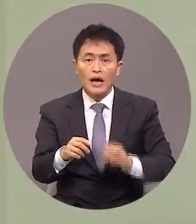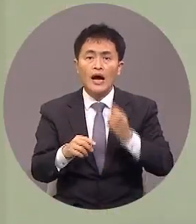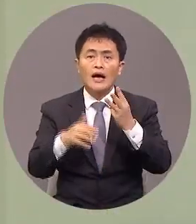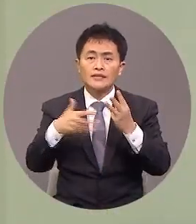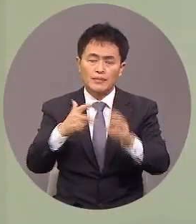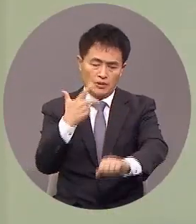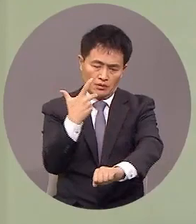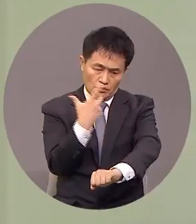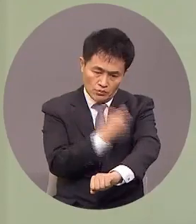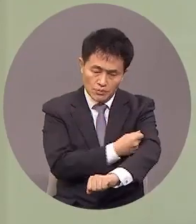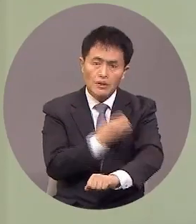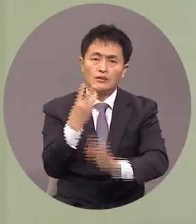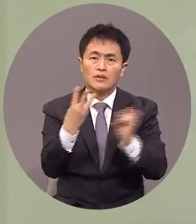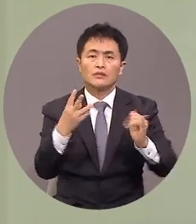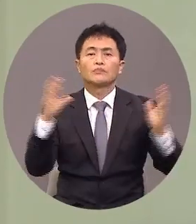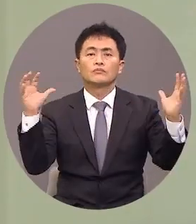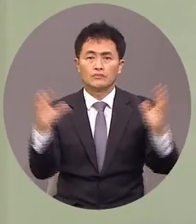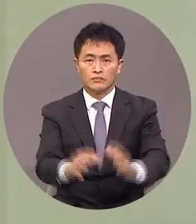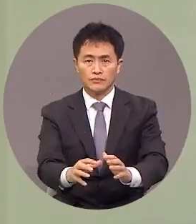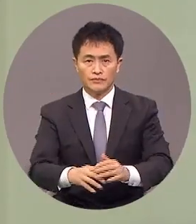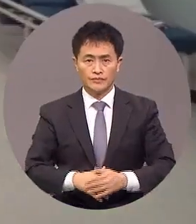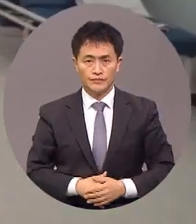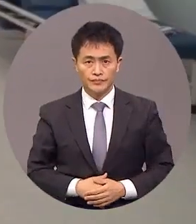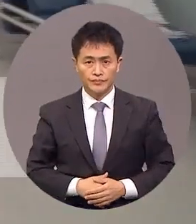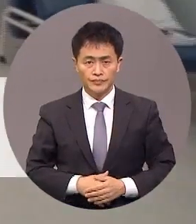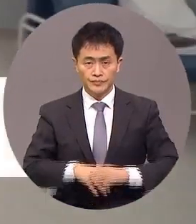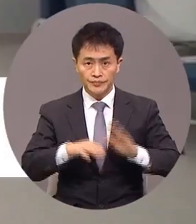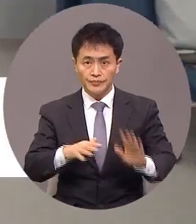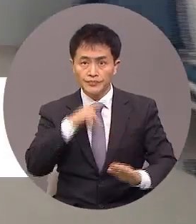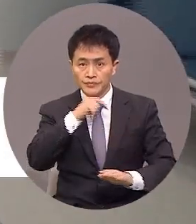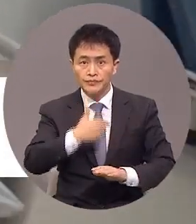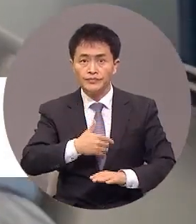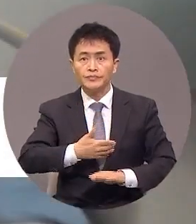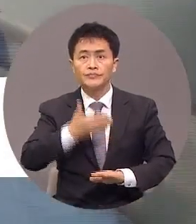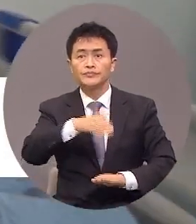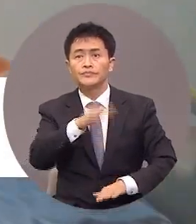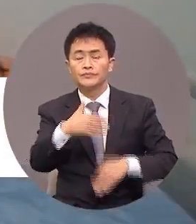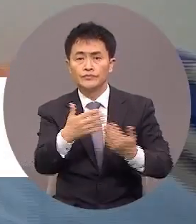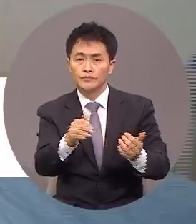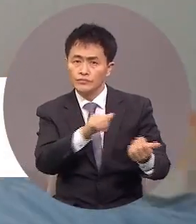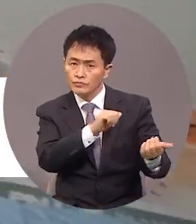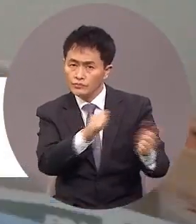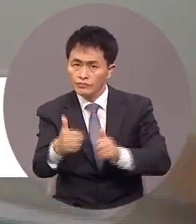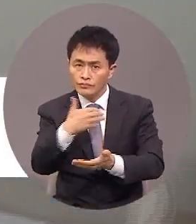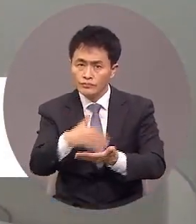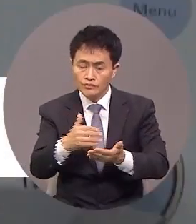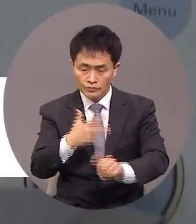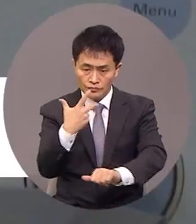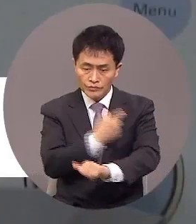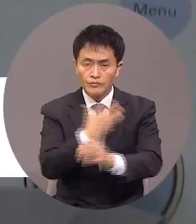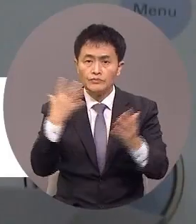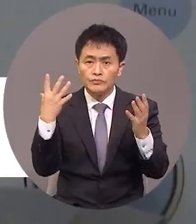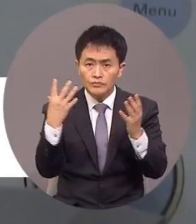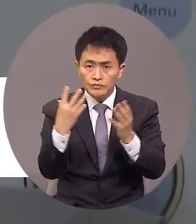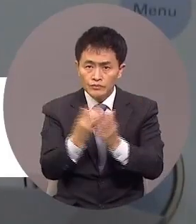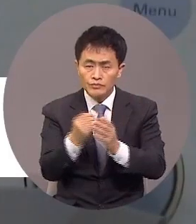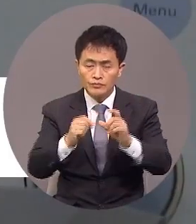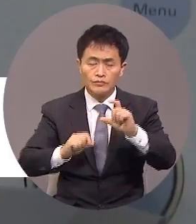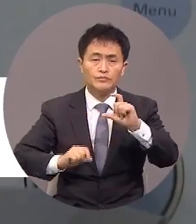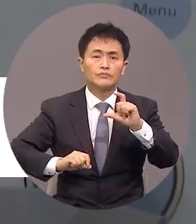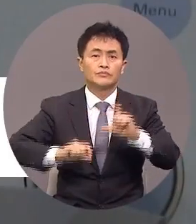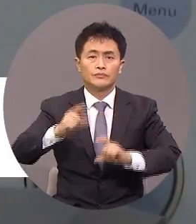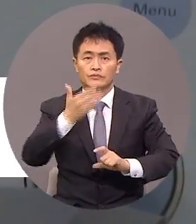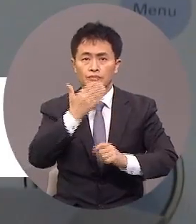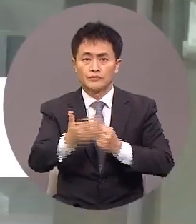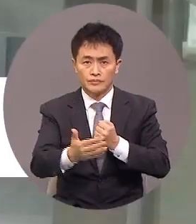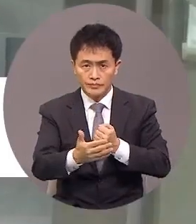3차 접종자 3명도 포함됐습니다. 연령이 높을수록 이 사망률은 접종을 완료한 사람에서도 높아질 수밖에